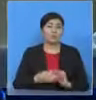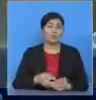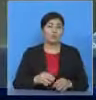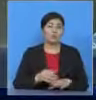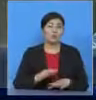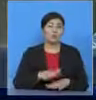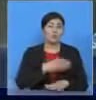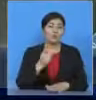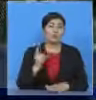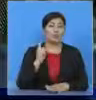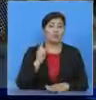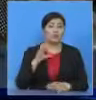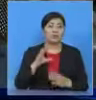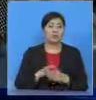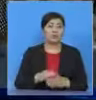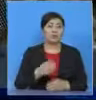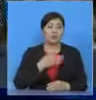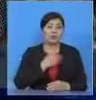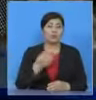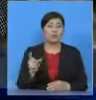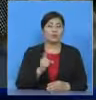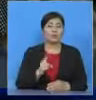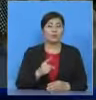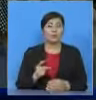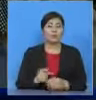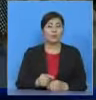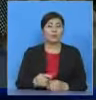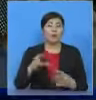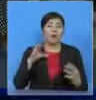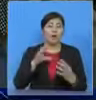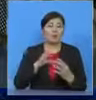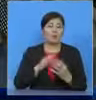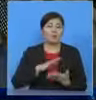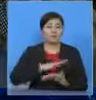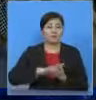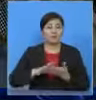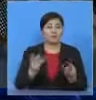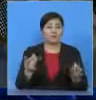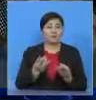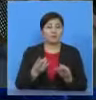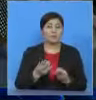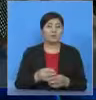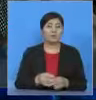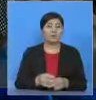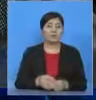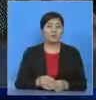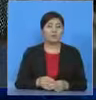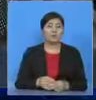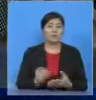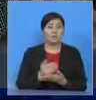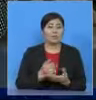очень долго ждем. Мое пожелание, чтобы, конечно, автобусы обрабатывались, убирались, потому что